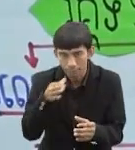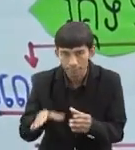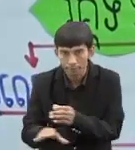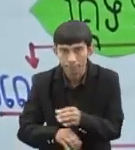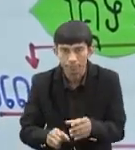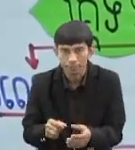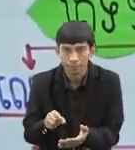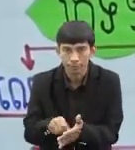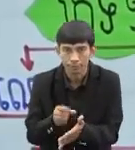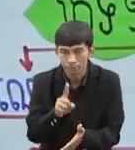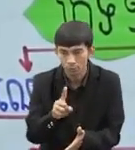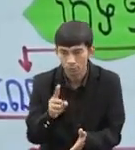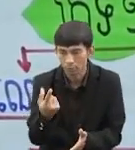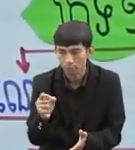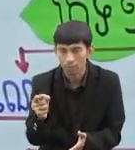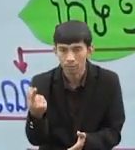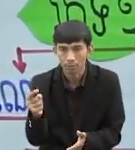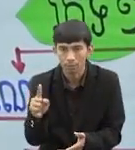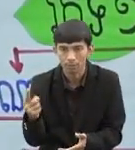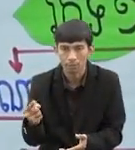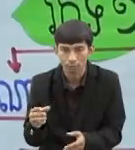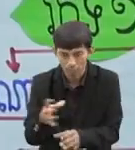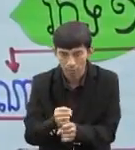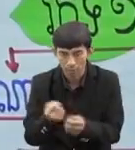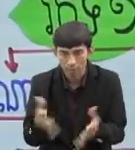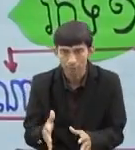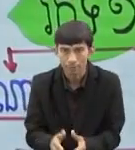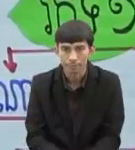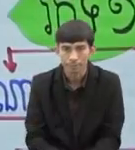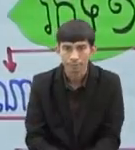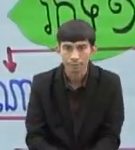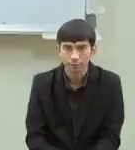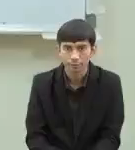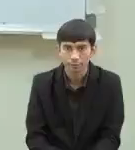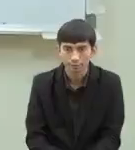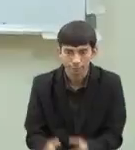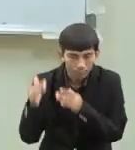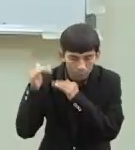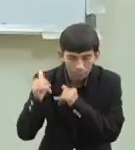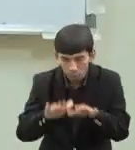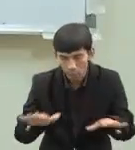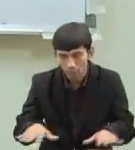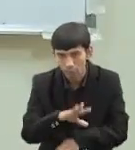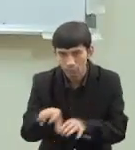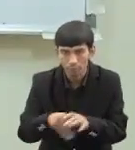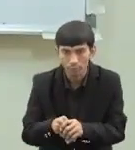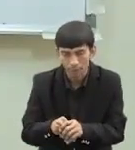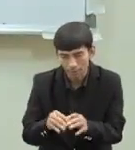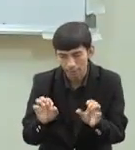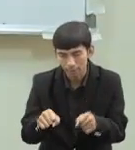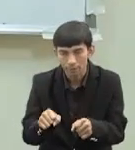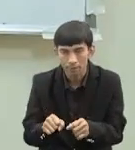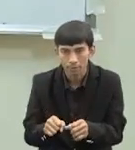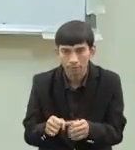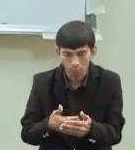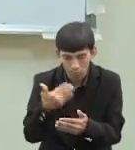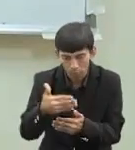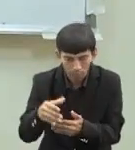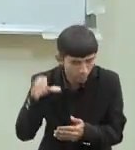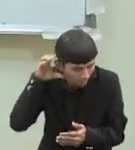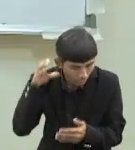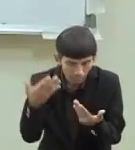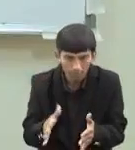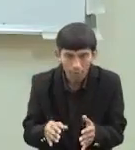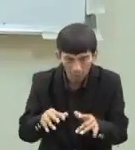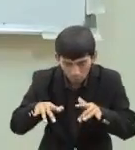cam phụ chía. Tầm bò tìm mà rồi đọp nâng rồi đọp mũi chọp hai nè con á. Chà, hai nè khu sân khâm tha con có nâng ai bần